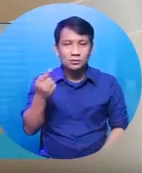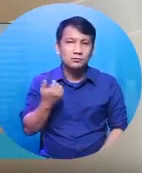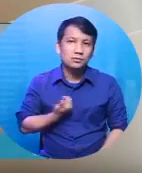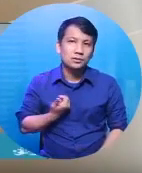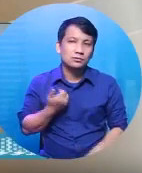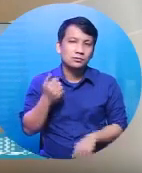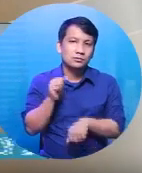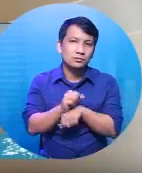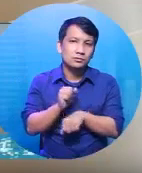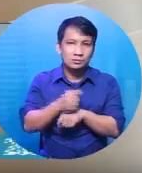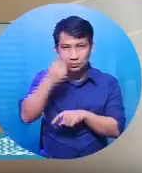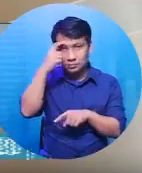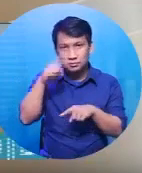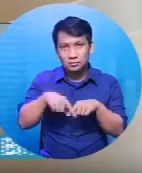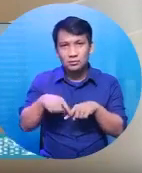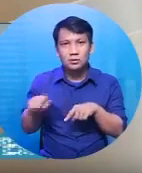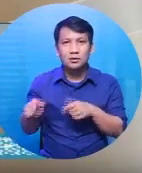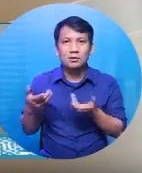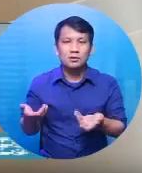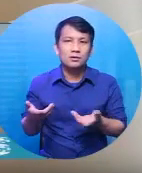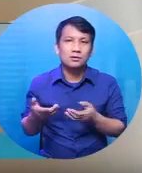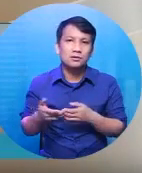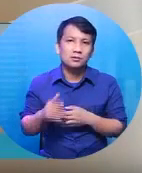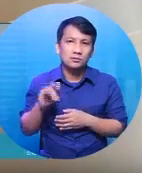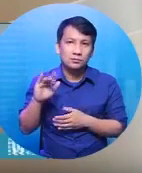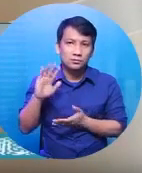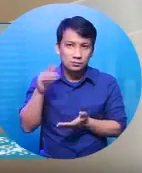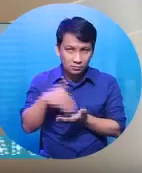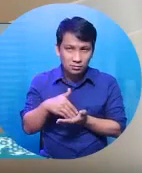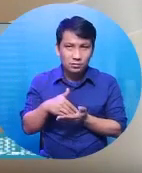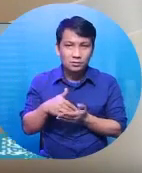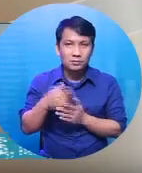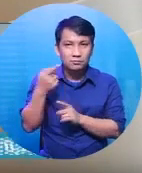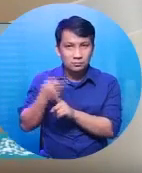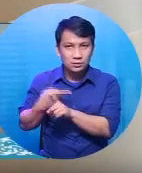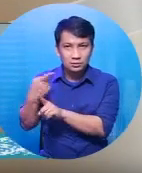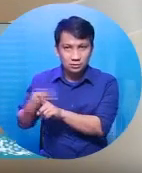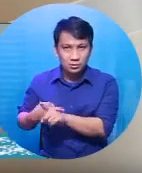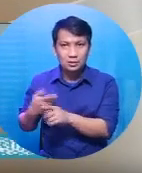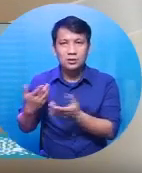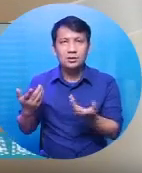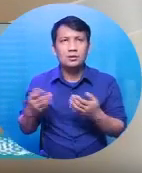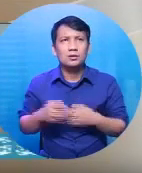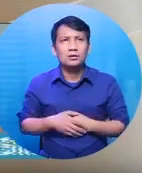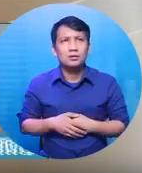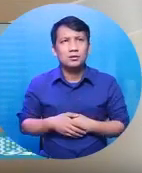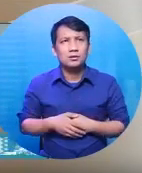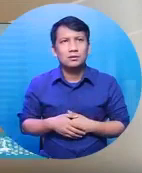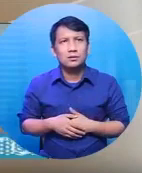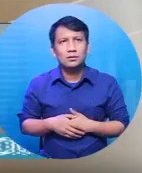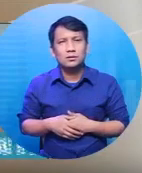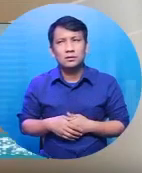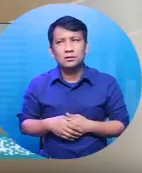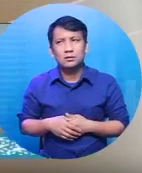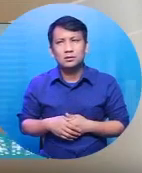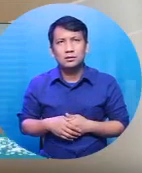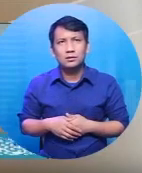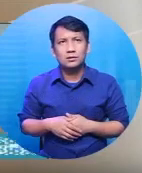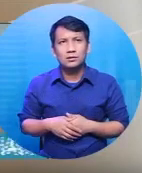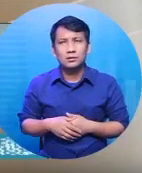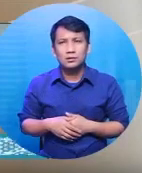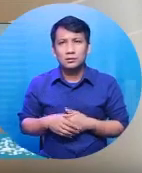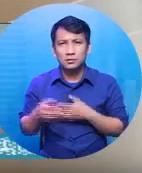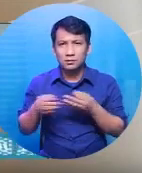bahay. Nangungupa po ako ng 25,000 monthly. Oh, okay. Tapos may anak pa